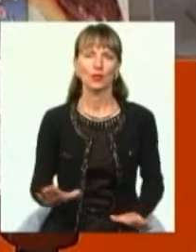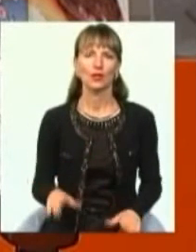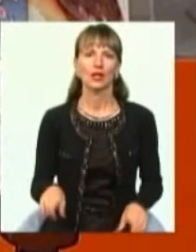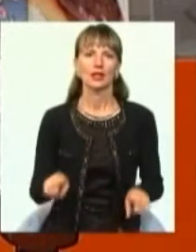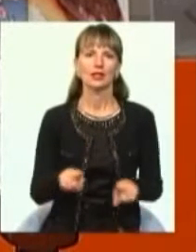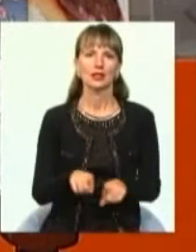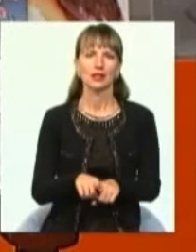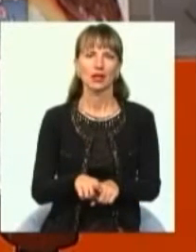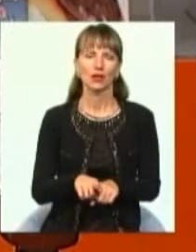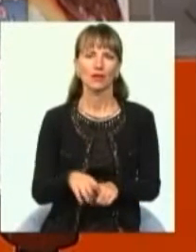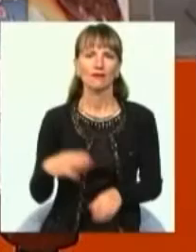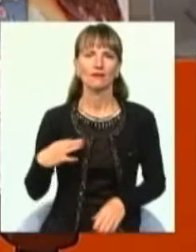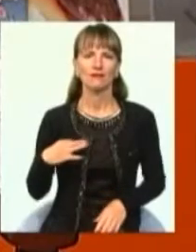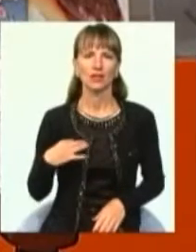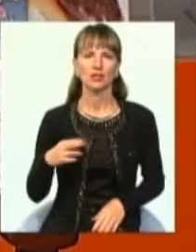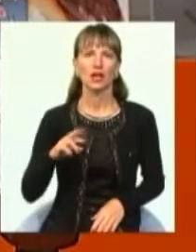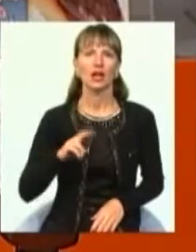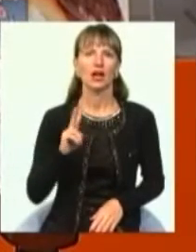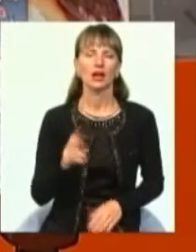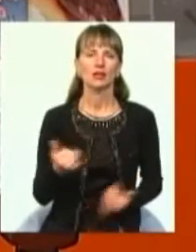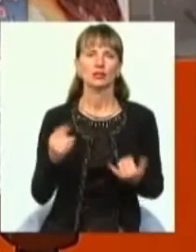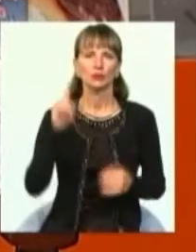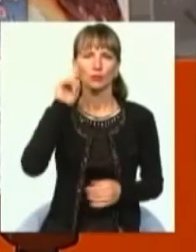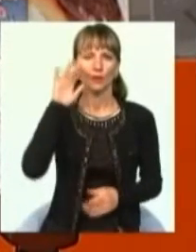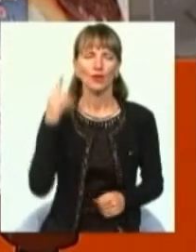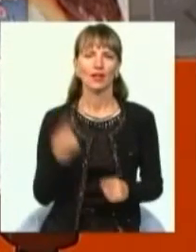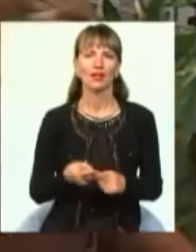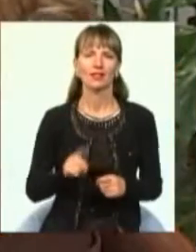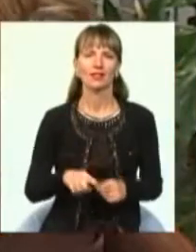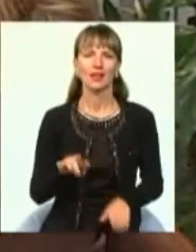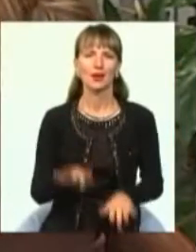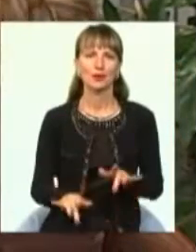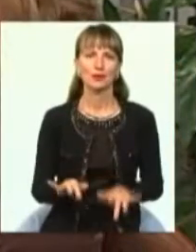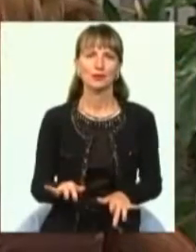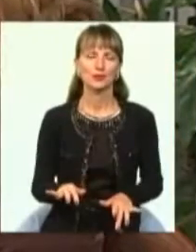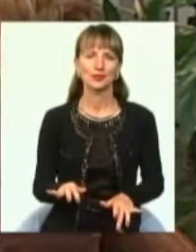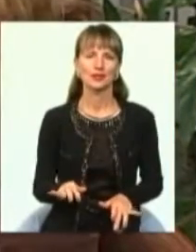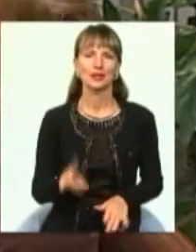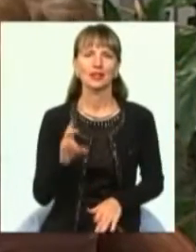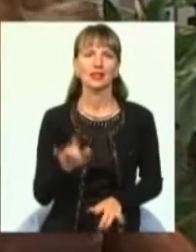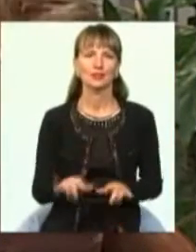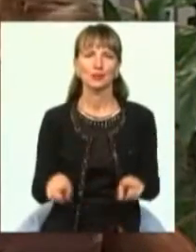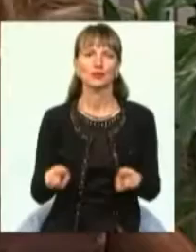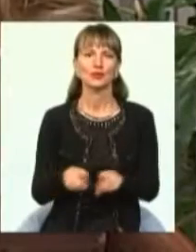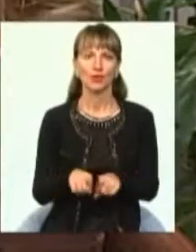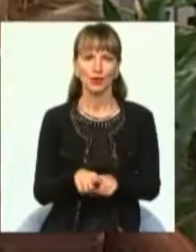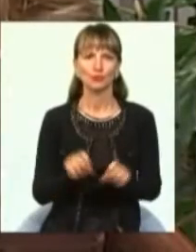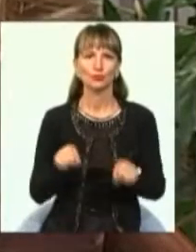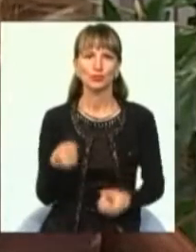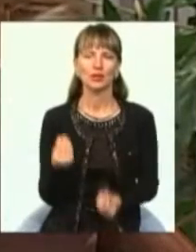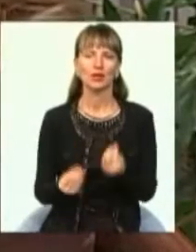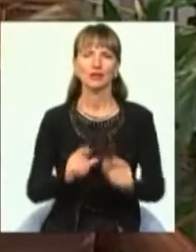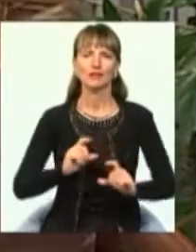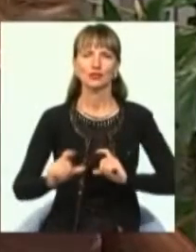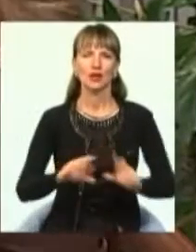такої річі, яка зараз дуже популярна – комп'ютер. До речі, про комп'ютер. На комп'ютері ж також можна грати в шахи і